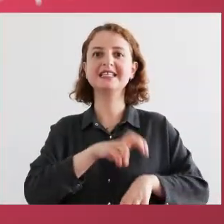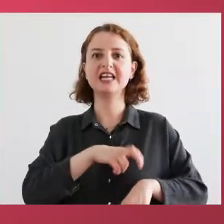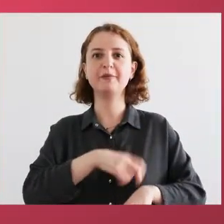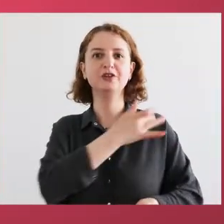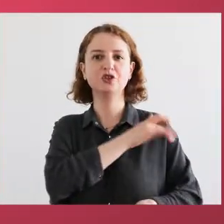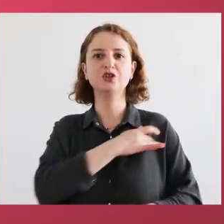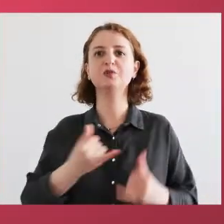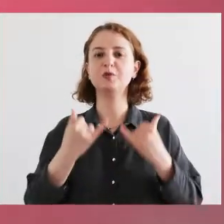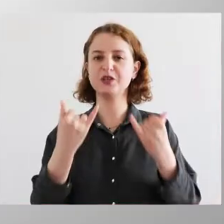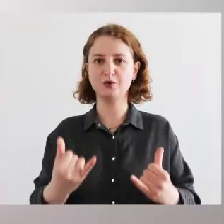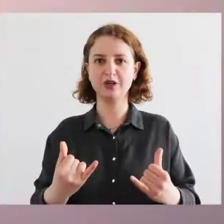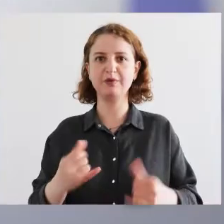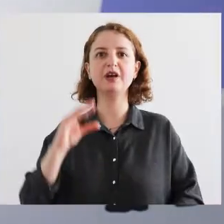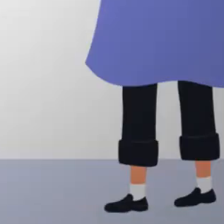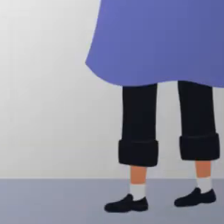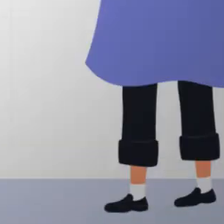სამედიცინო მომსახურება.